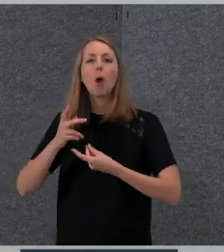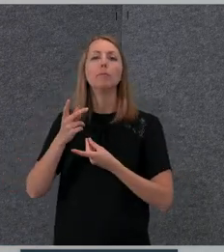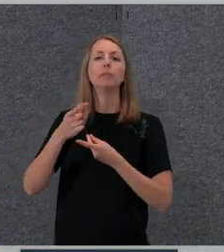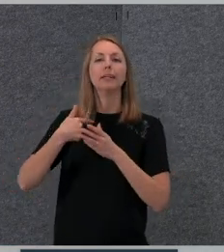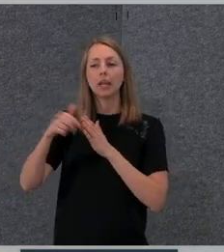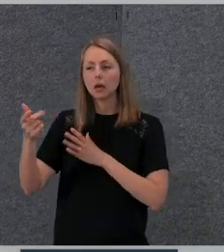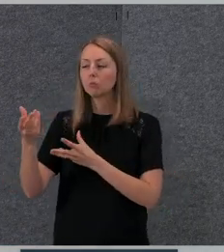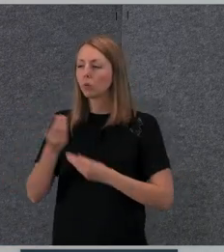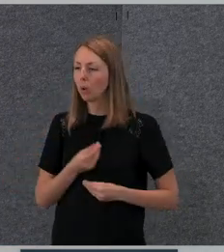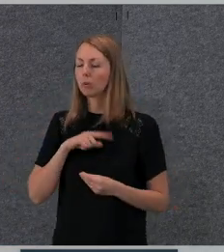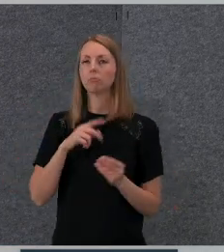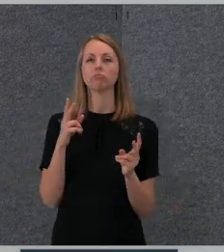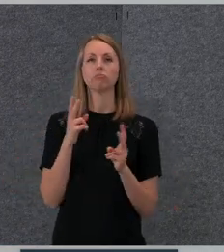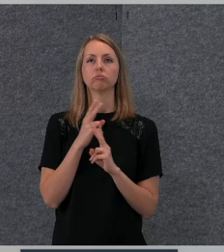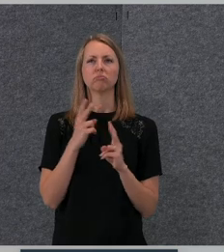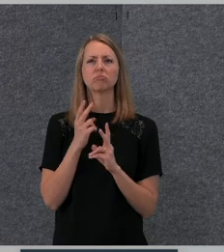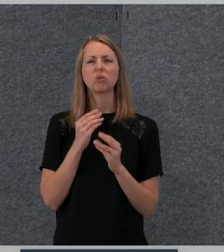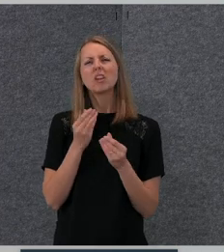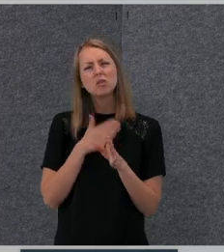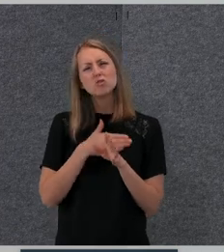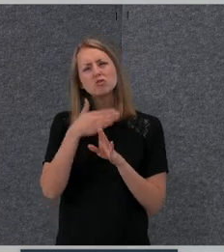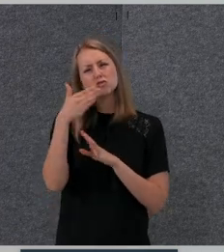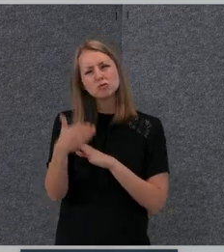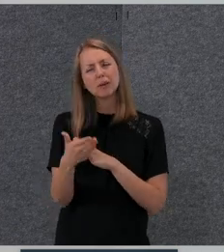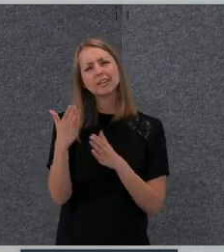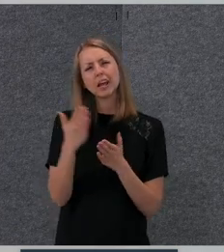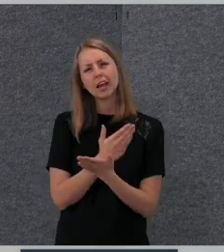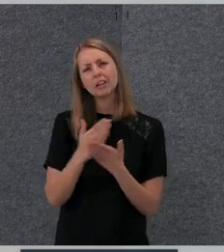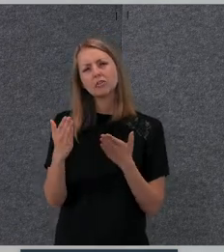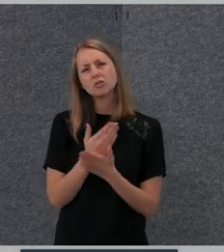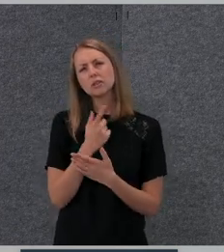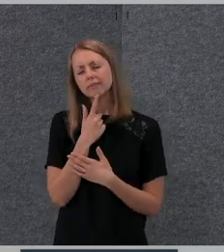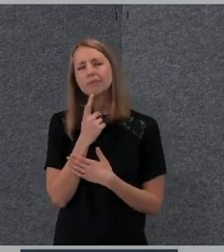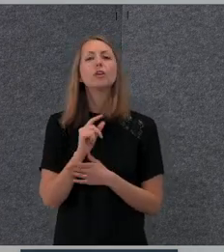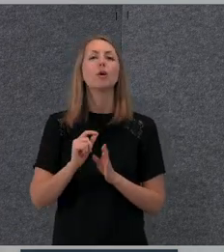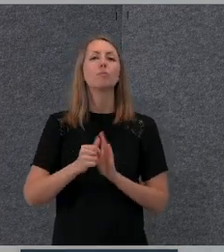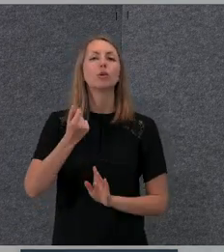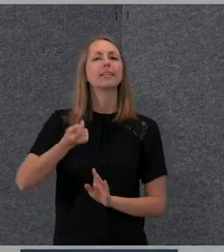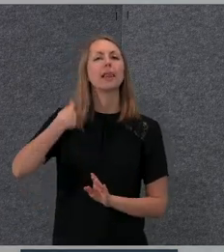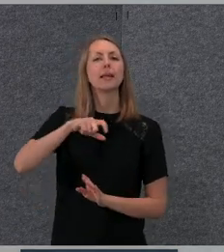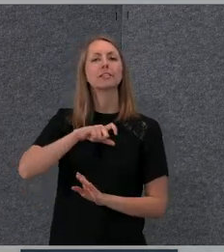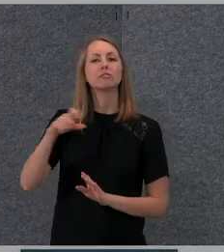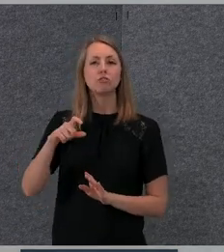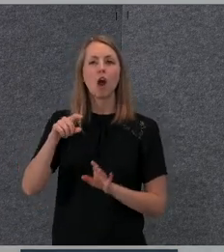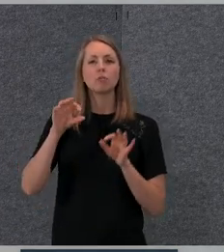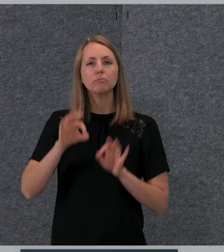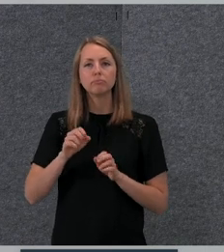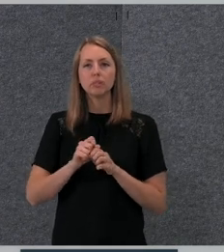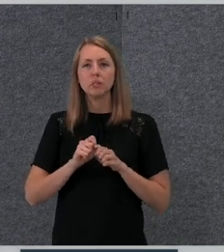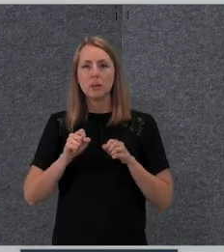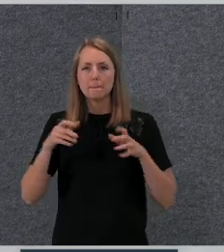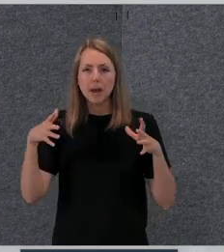auf dem Schirm. Ich habe es eigentlich auch erst später entschieden. Vor allem auch in den letzten Wochen, als die Pandemiekrise